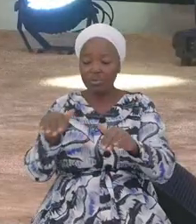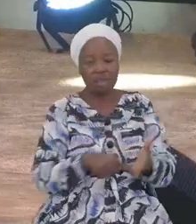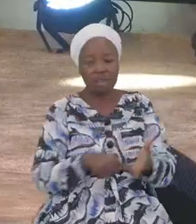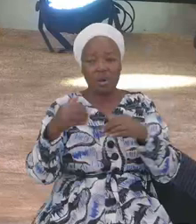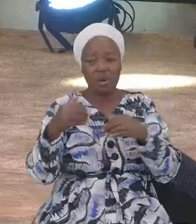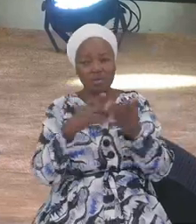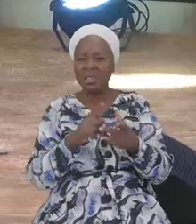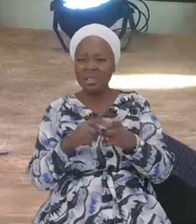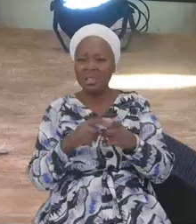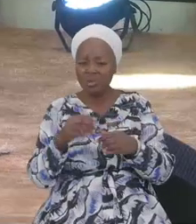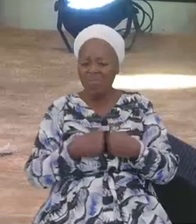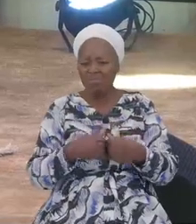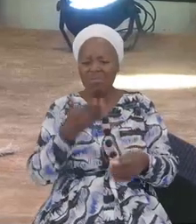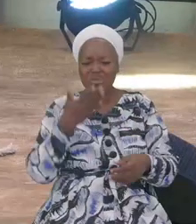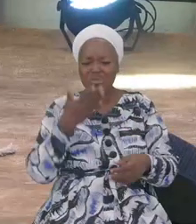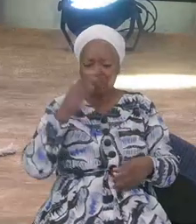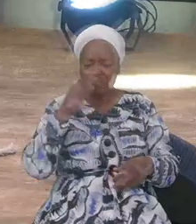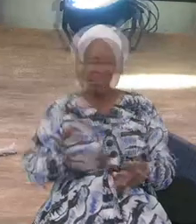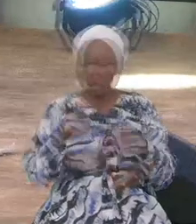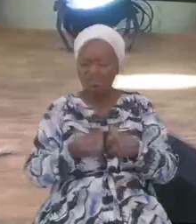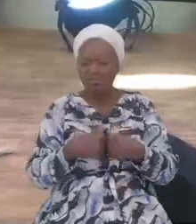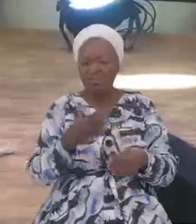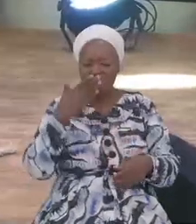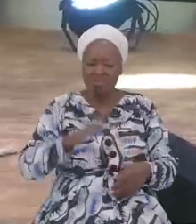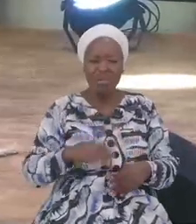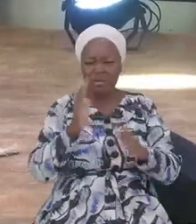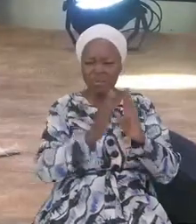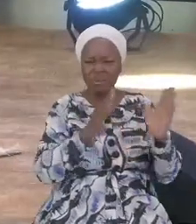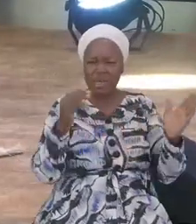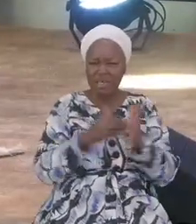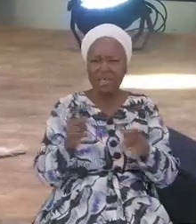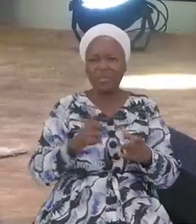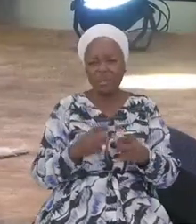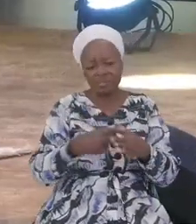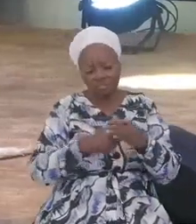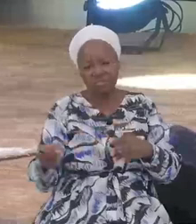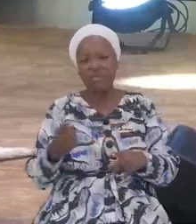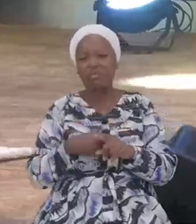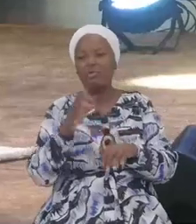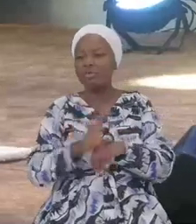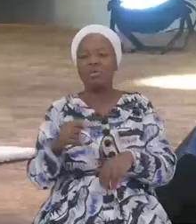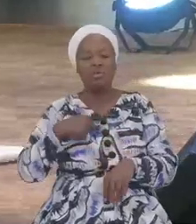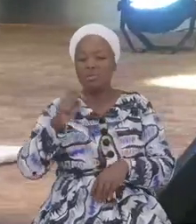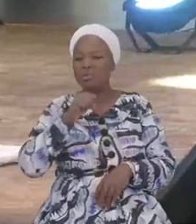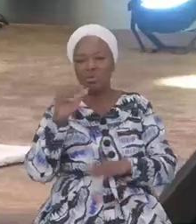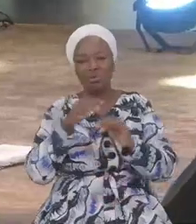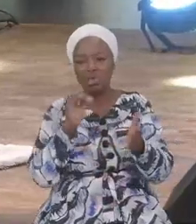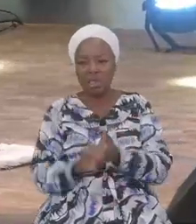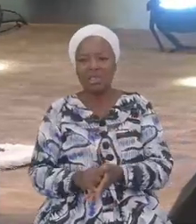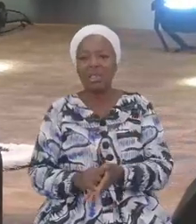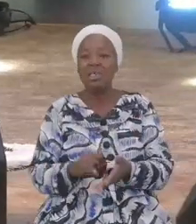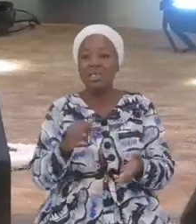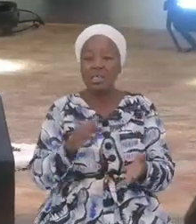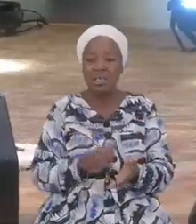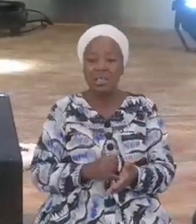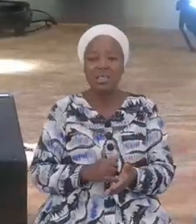quelque chose, tu as des complots nouveaux, des conspirations pour les chasser de l'église. Ne donc pas agir comme ça. Il